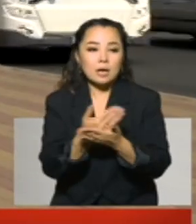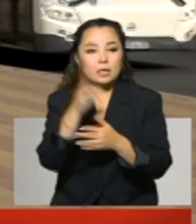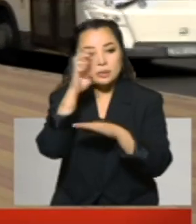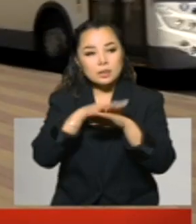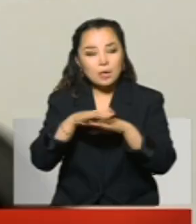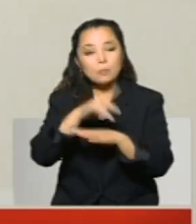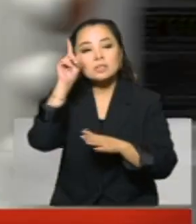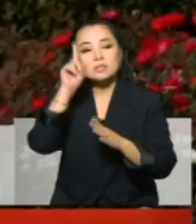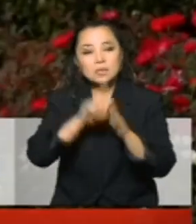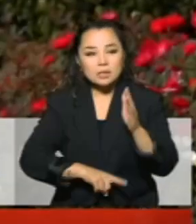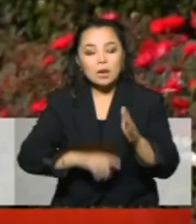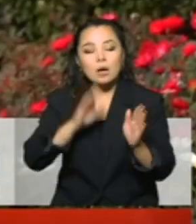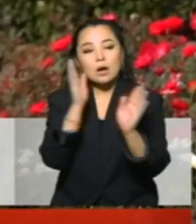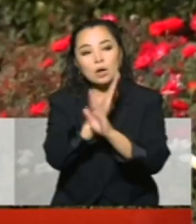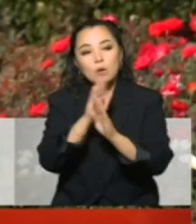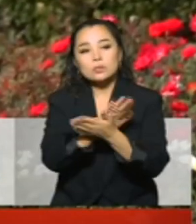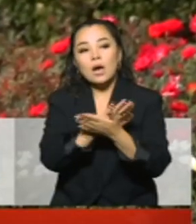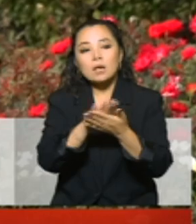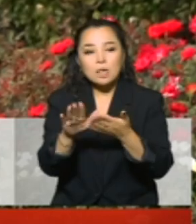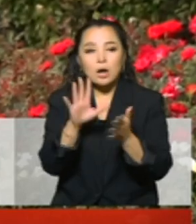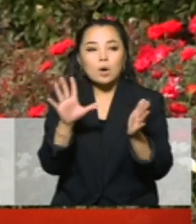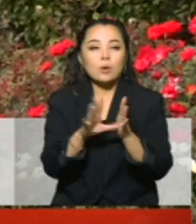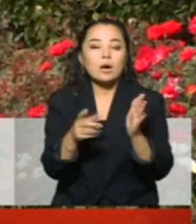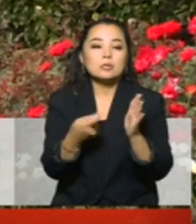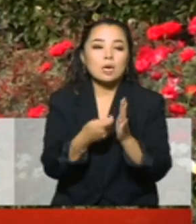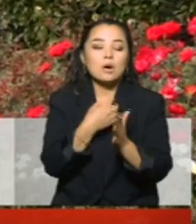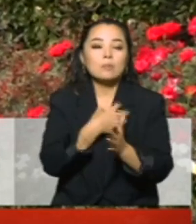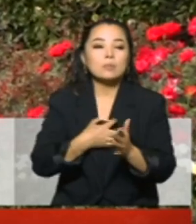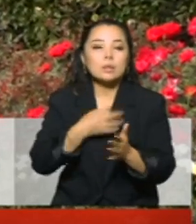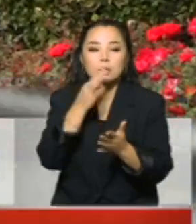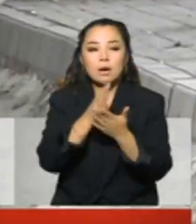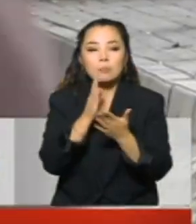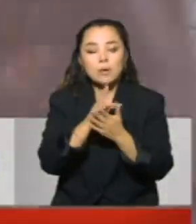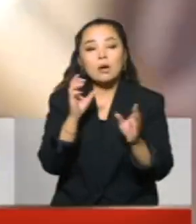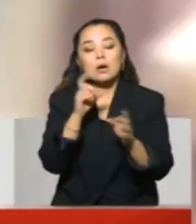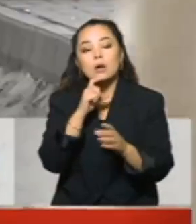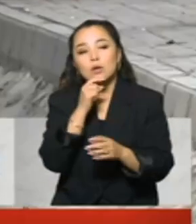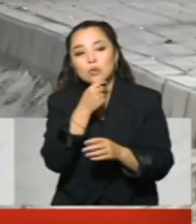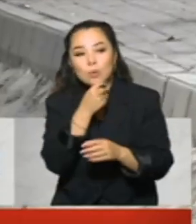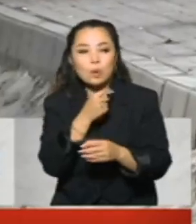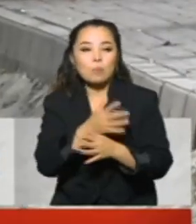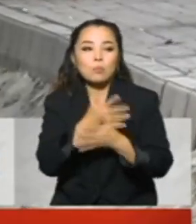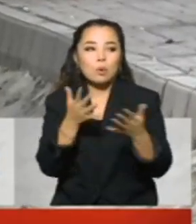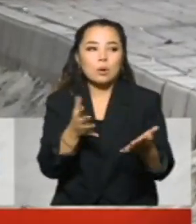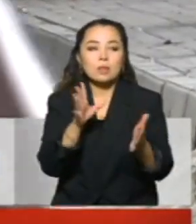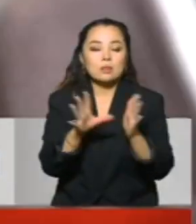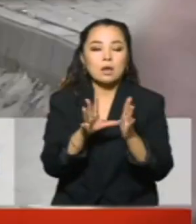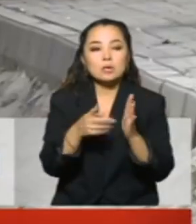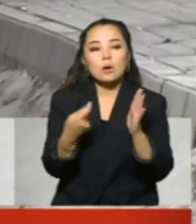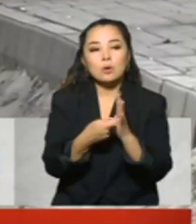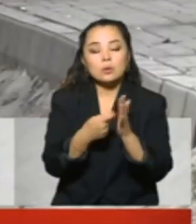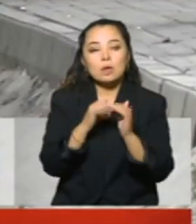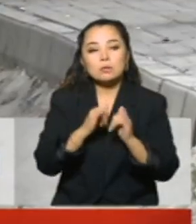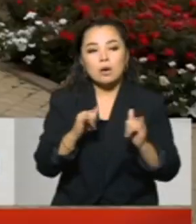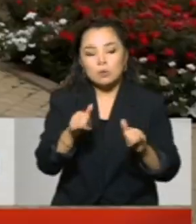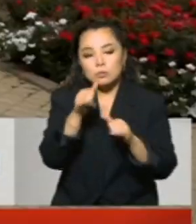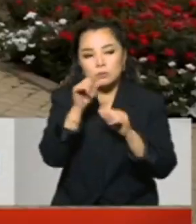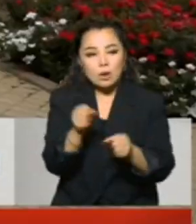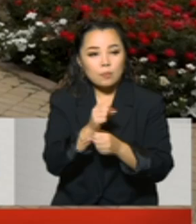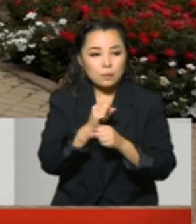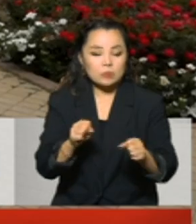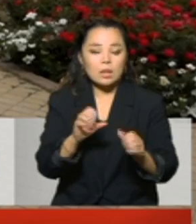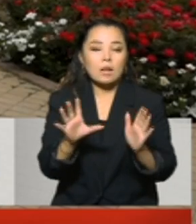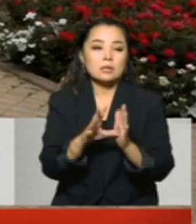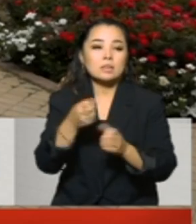Елімізге сенімді және экологиялық таза қуат көздері аса қажет. Экономиканы мол энергия қорынсыз дамыту мүмкін емес. АЭС салу